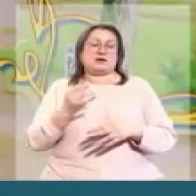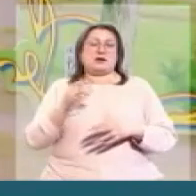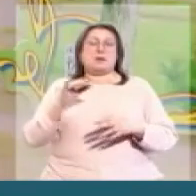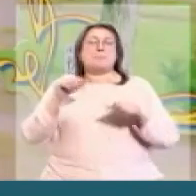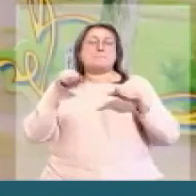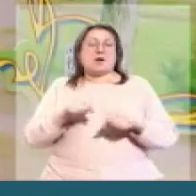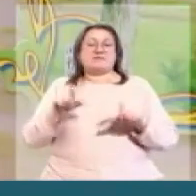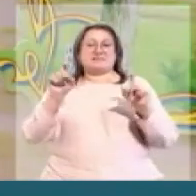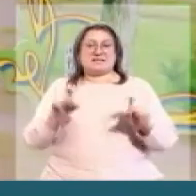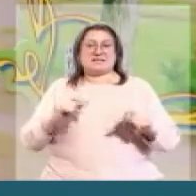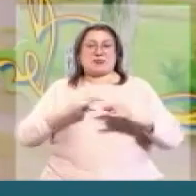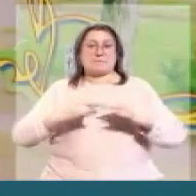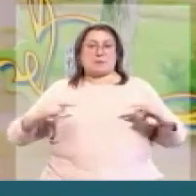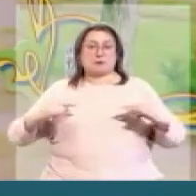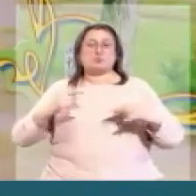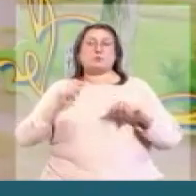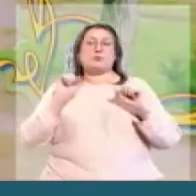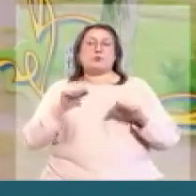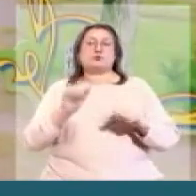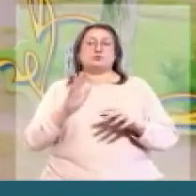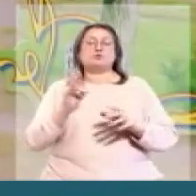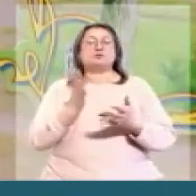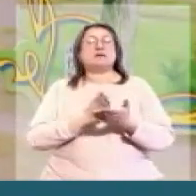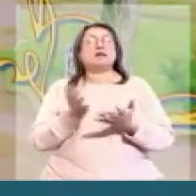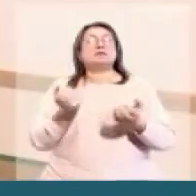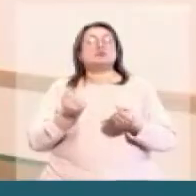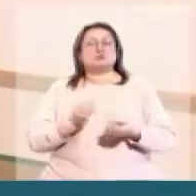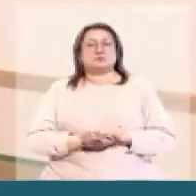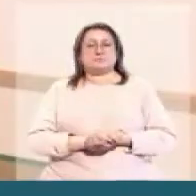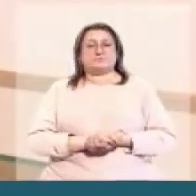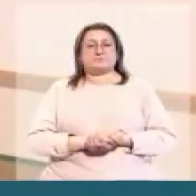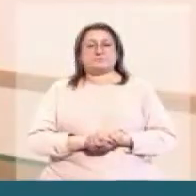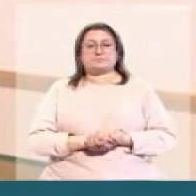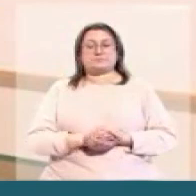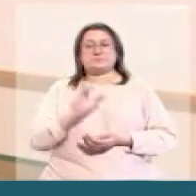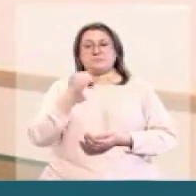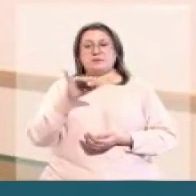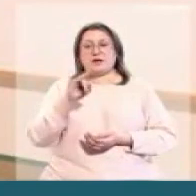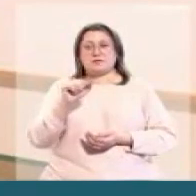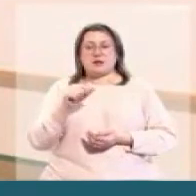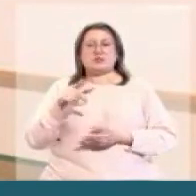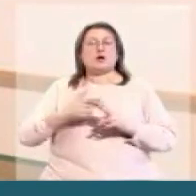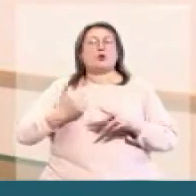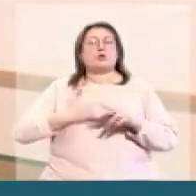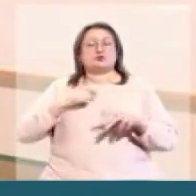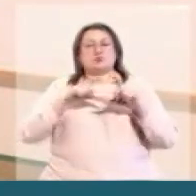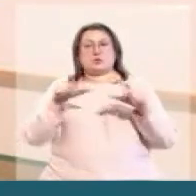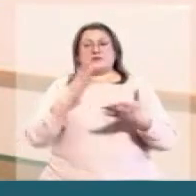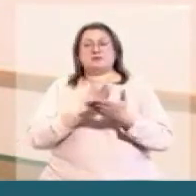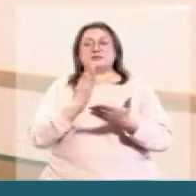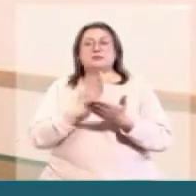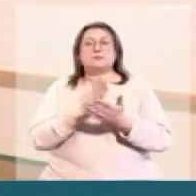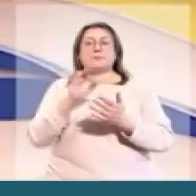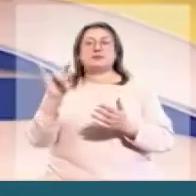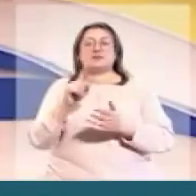более право сесть за эту парту нужно будет заслужить. Айдана Есенкелді қызы – гордость школы. Девочка является